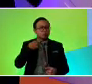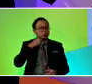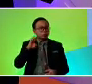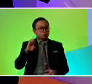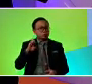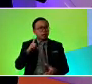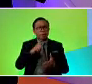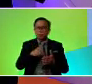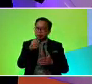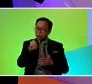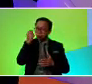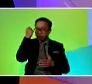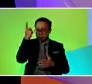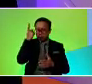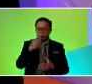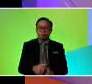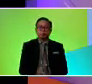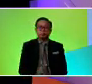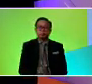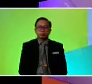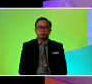Anda paham tentang ekspektasi